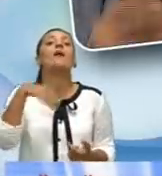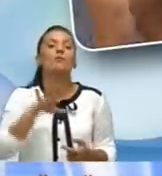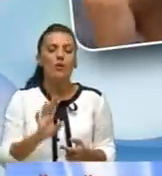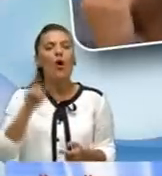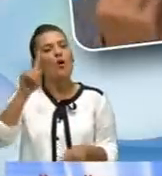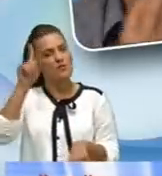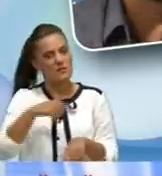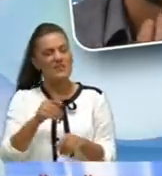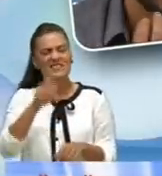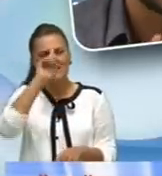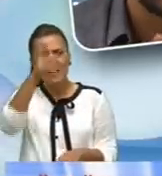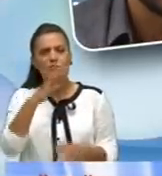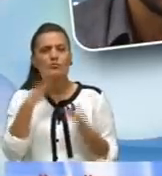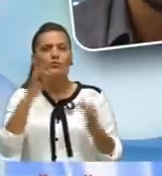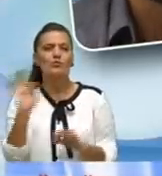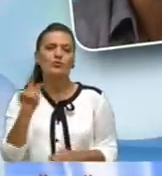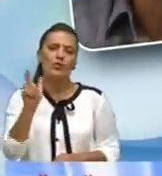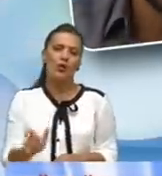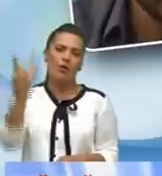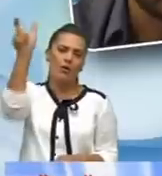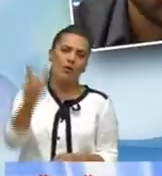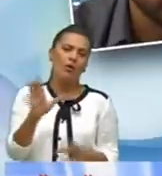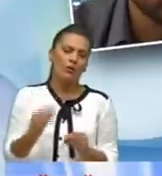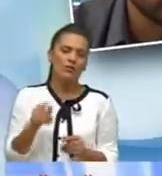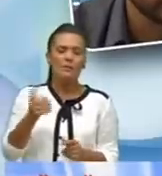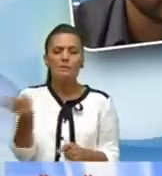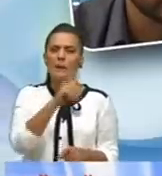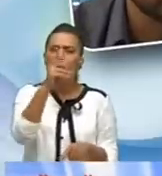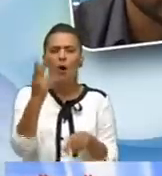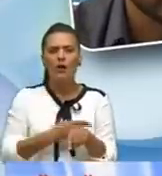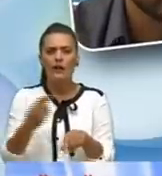o zaman sadece mutsuzluktan ibaret hale geliyor. Evet, doğru. Diğer bir örneği